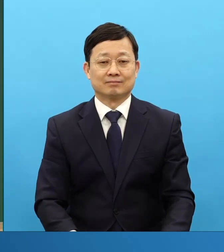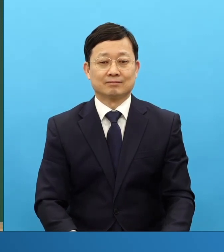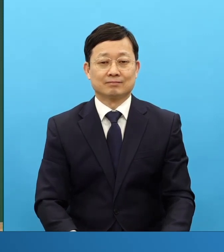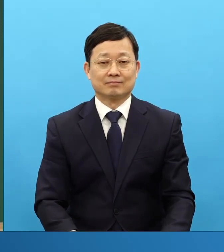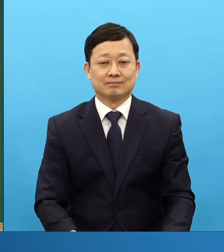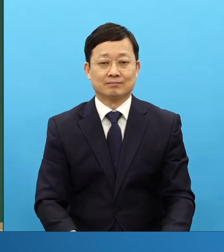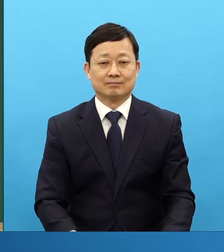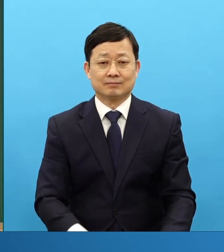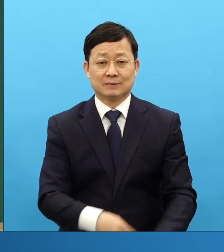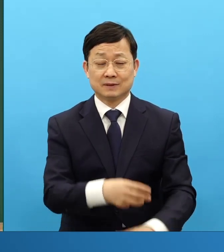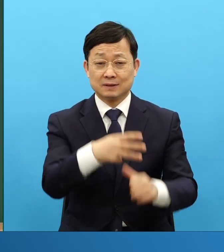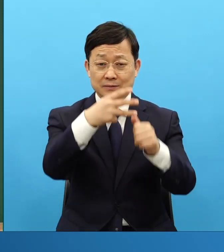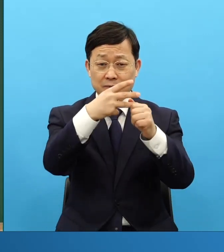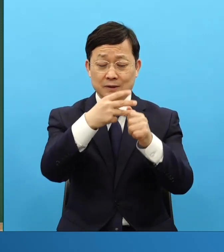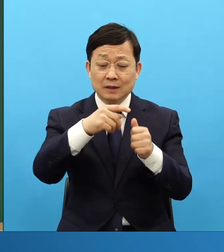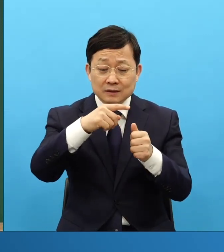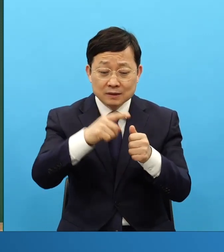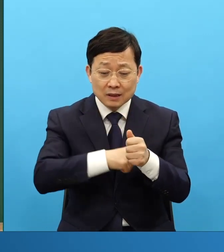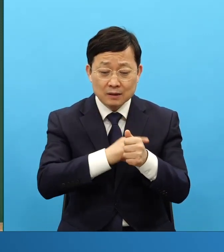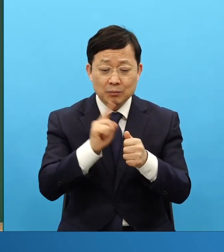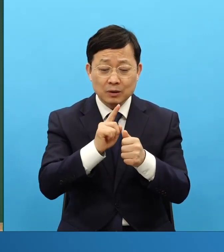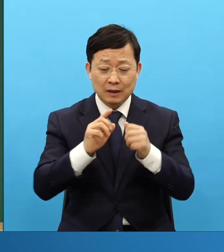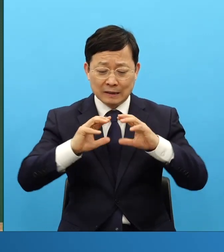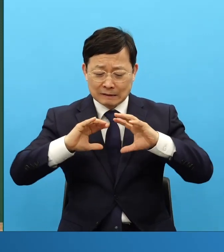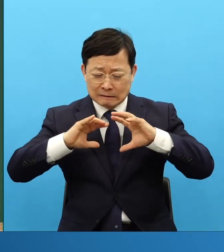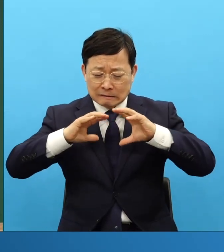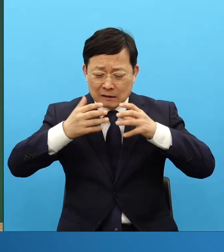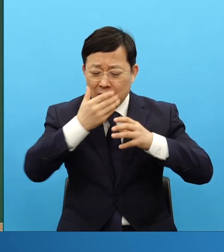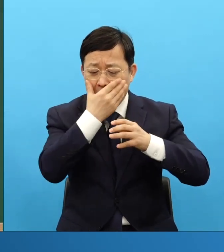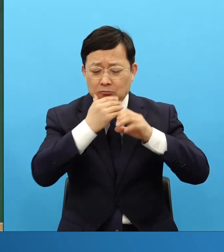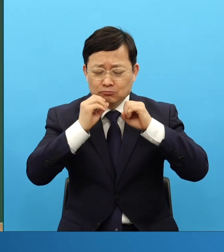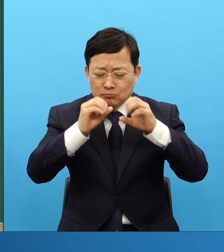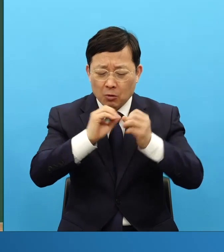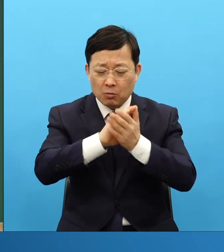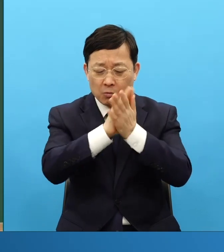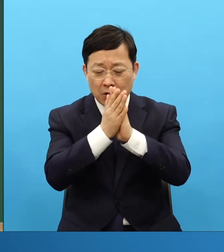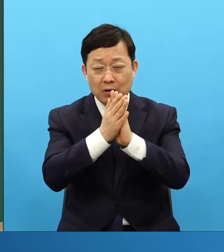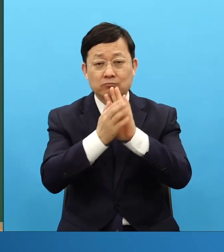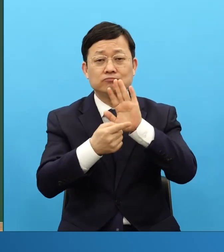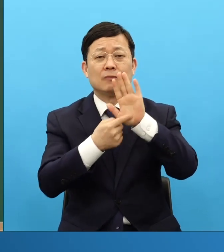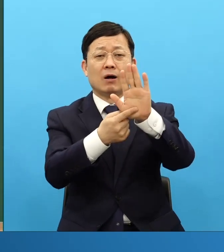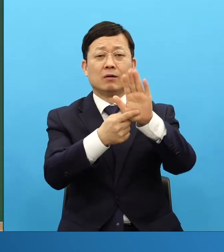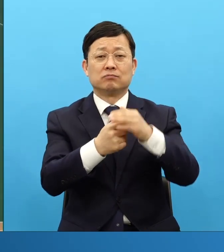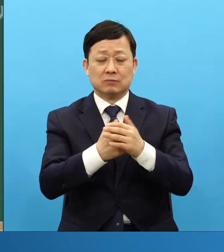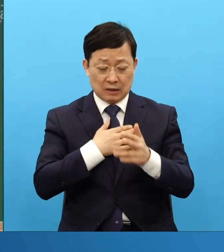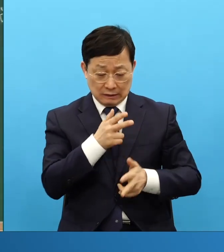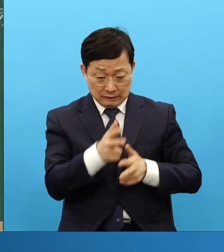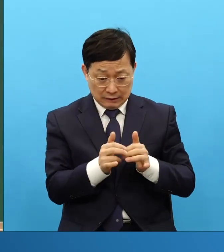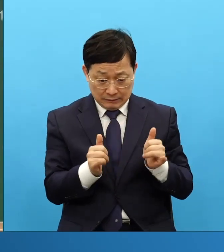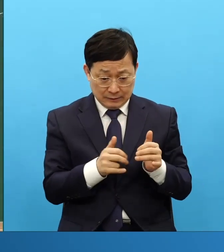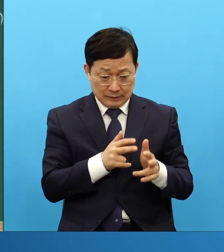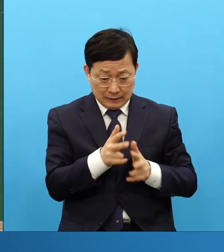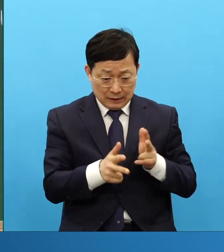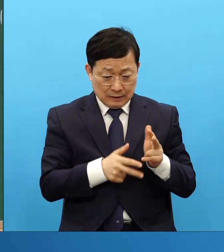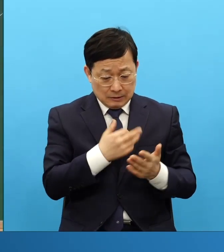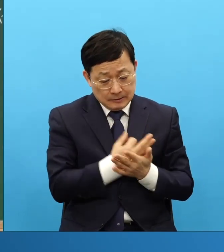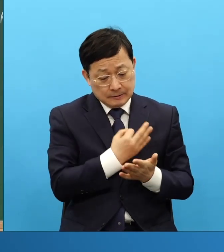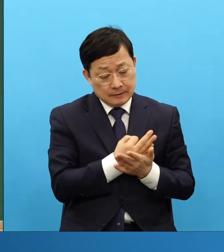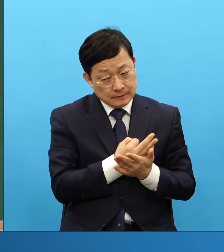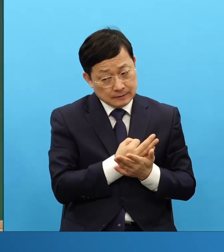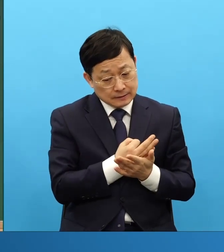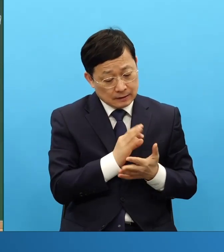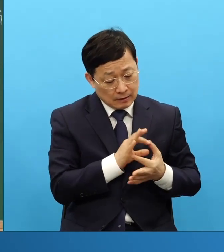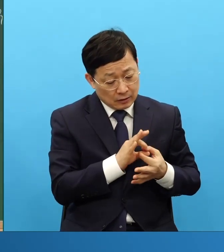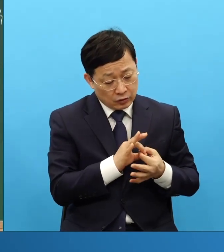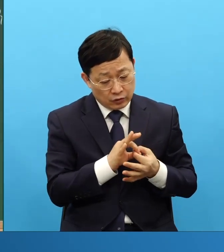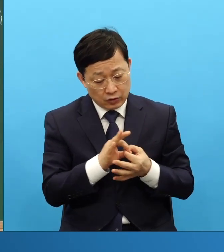세계복음화로 나타나요. Then this will manifest as world evangelization. 나의 산업이 세계복음화에 쓰여야만 되는 겁니다. That my business must